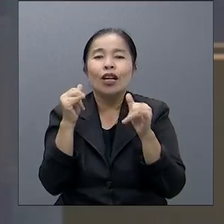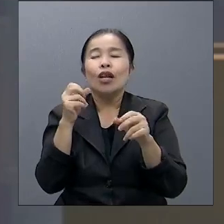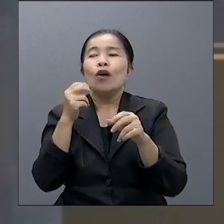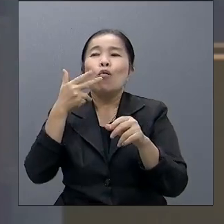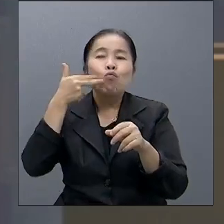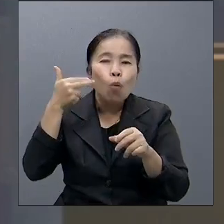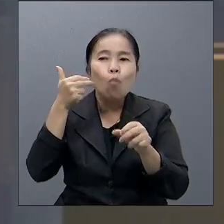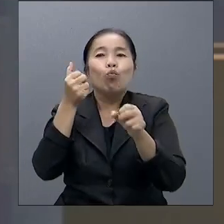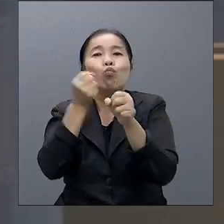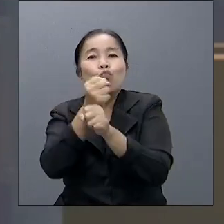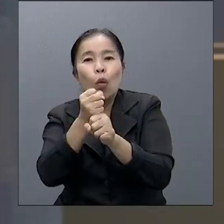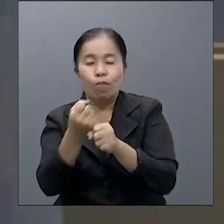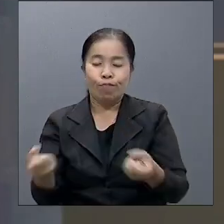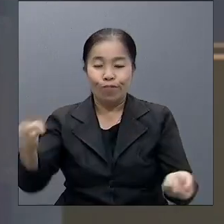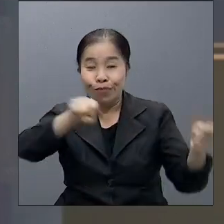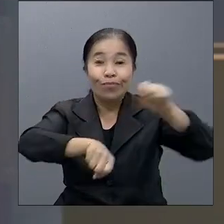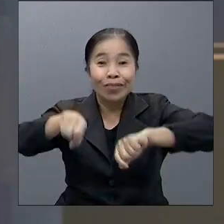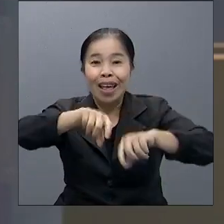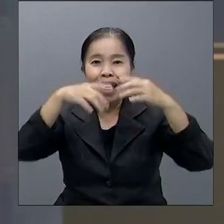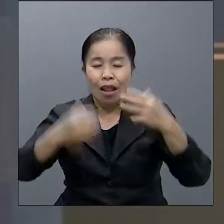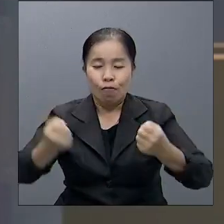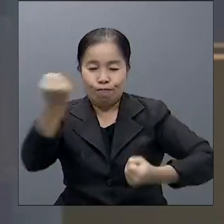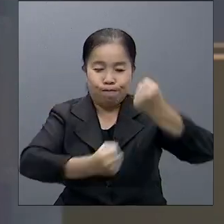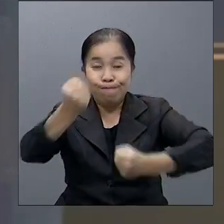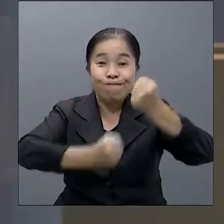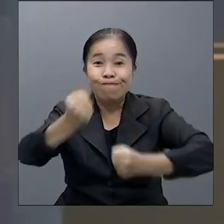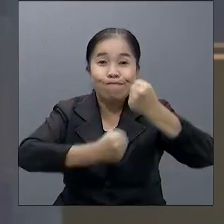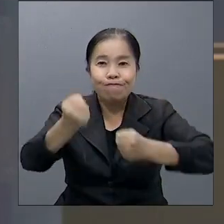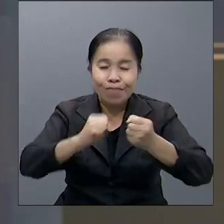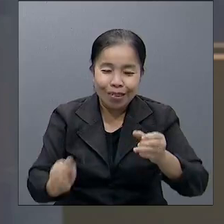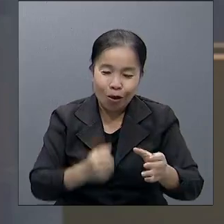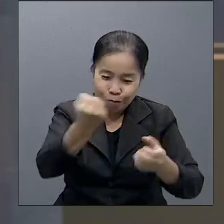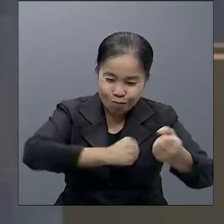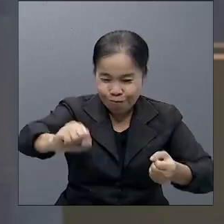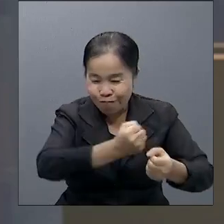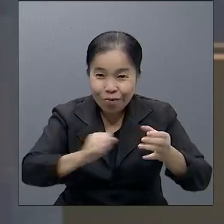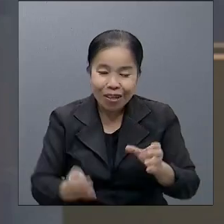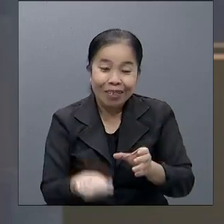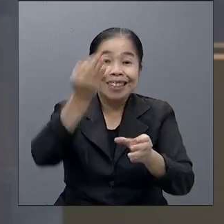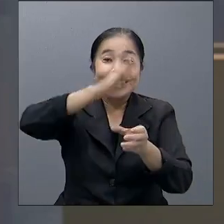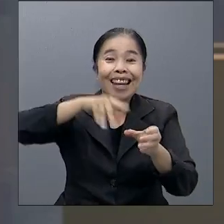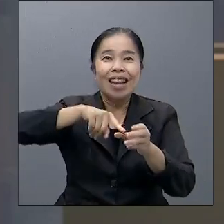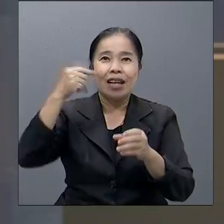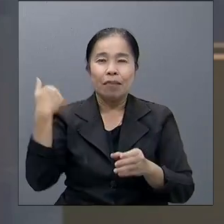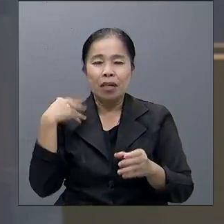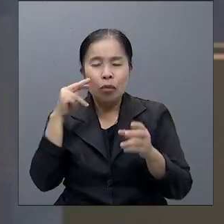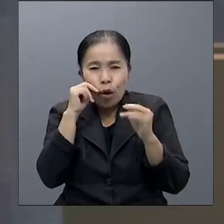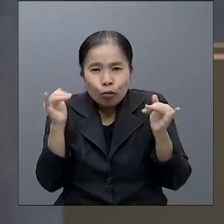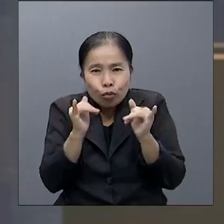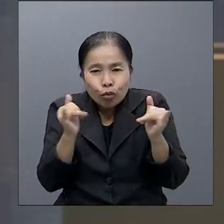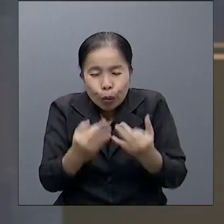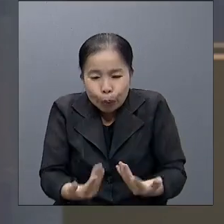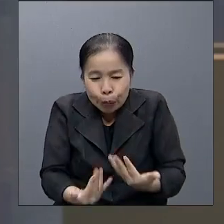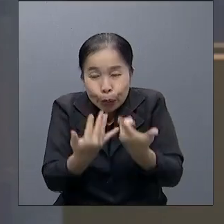ค่ะคือเป็นขนมในลักษณะที่ว่านะไนโตรเจนเหลวเนี่ยนะคะโอ้โหเป็นควันแบบฟุ้งมาเลยนะพี่ต๊อปดูแล้วแบบหูหน้าตา